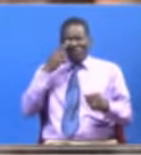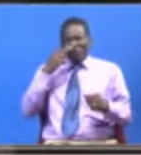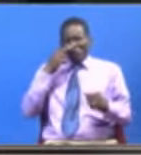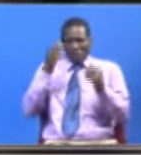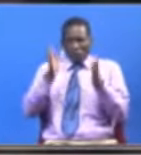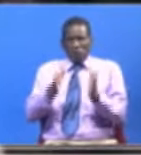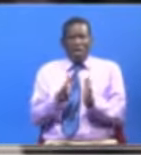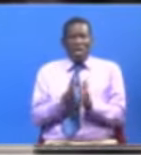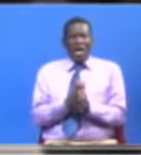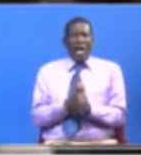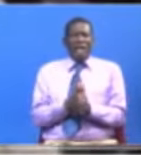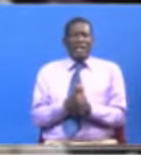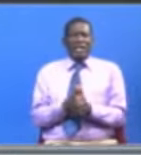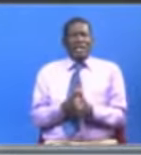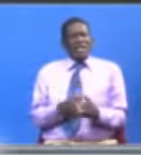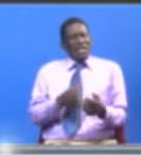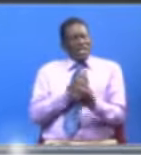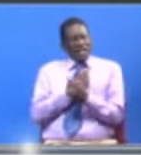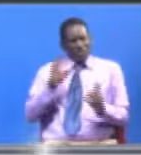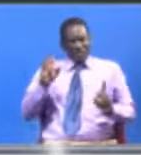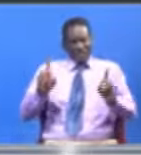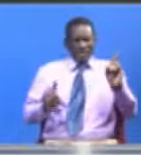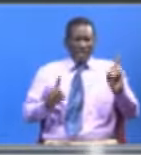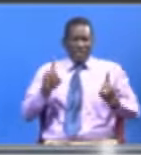kupenda kusakata densi.